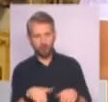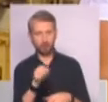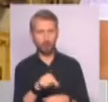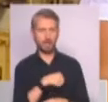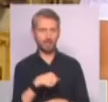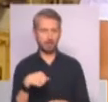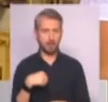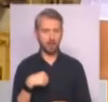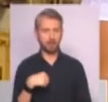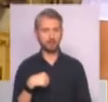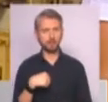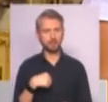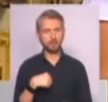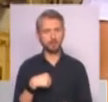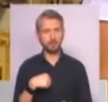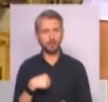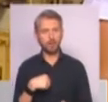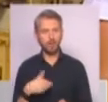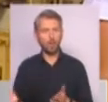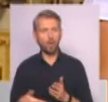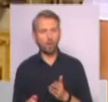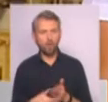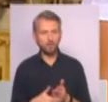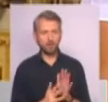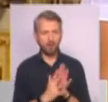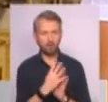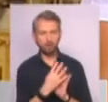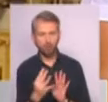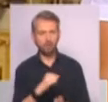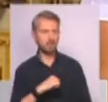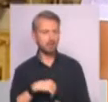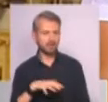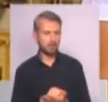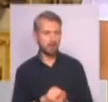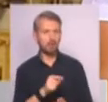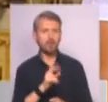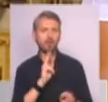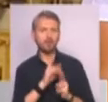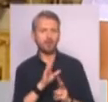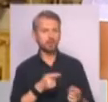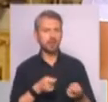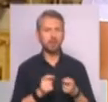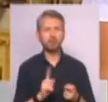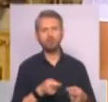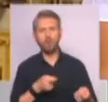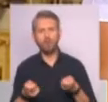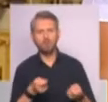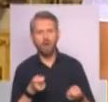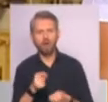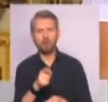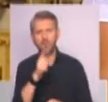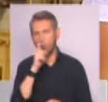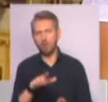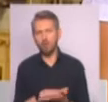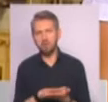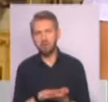сама косить газони і сама цим займається. І вона не скаржиться на владу, що влада їй, так сказати, погано